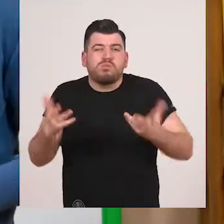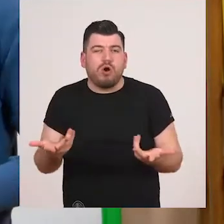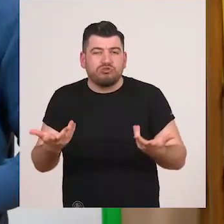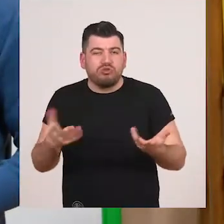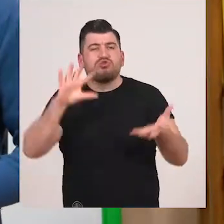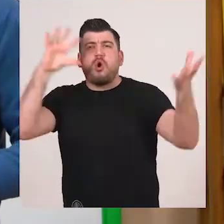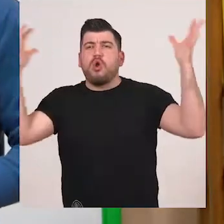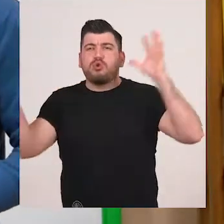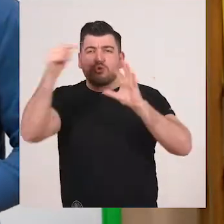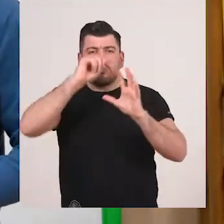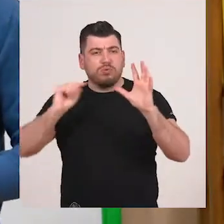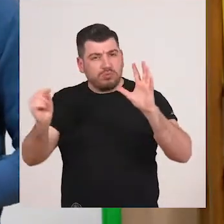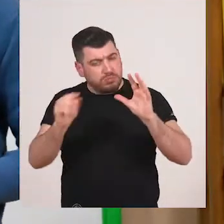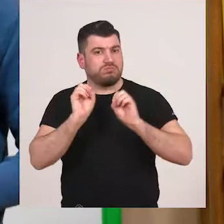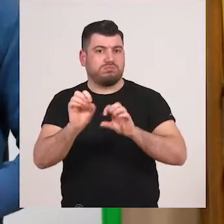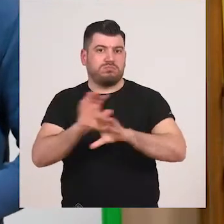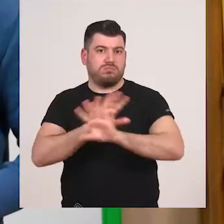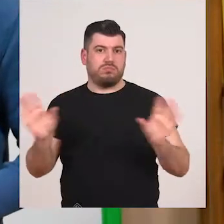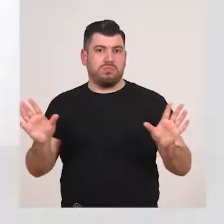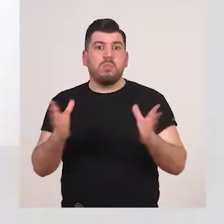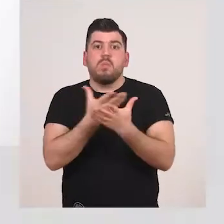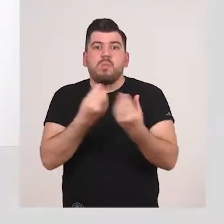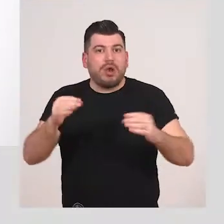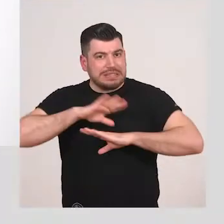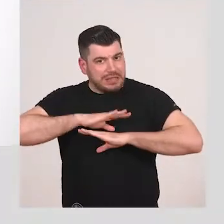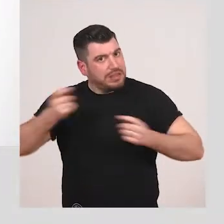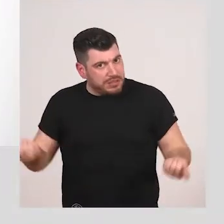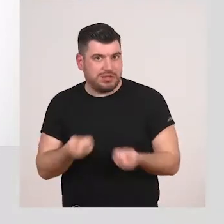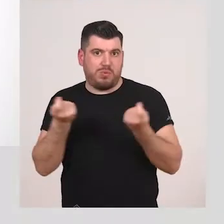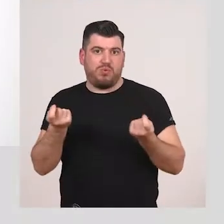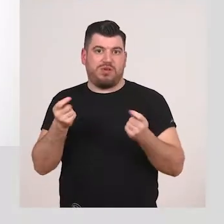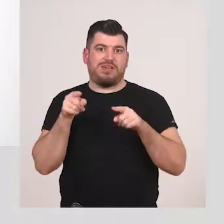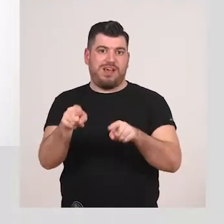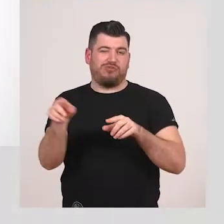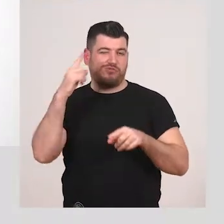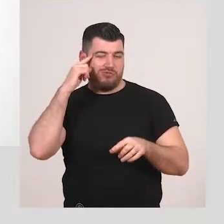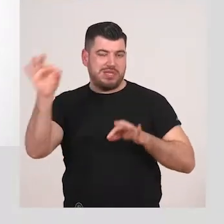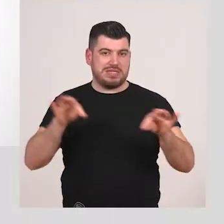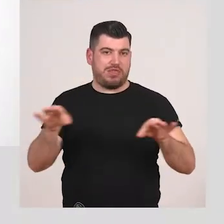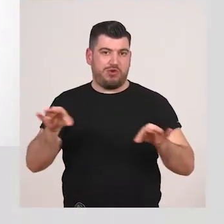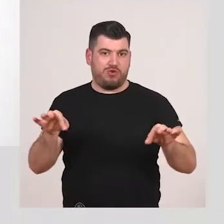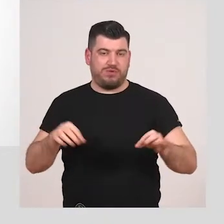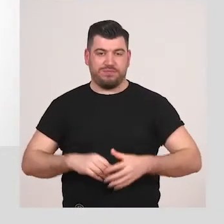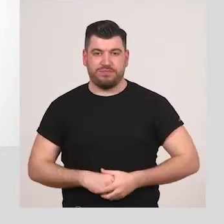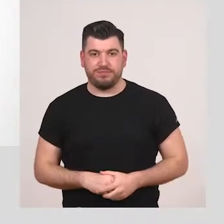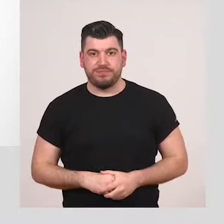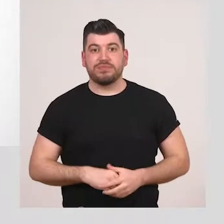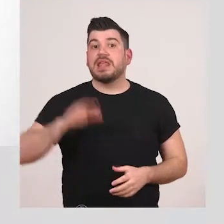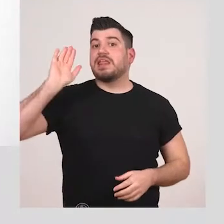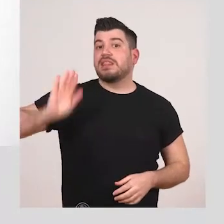ακόμα και σήμερα τη χρησιμοποιούν πολλοί στρατοί. Και πάμε και στην τελευταία μας ερώτηση.